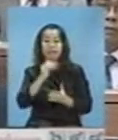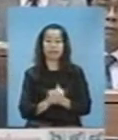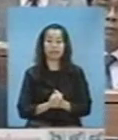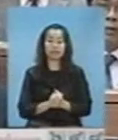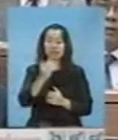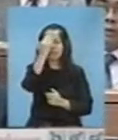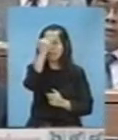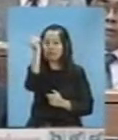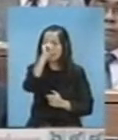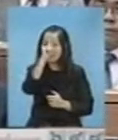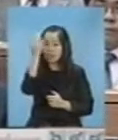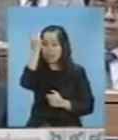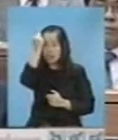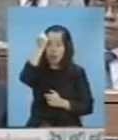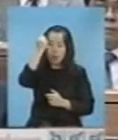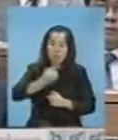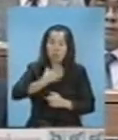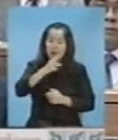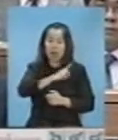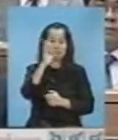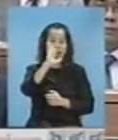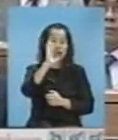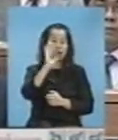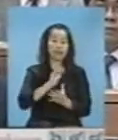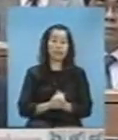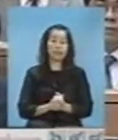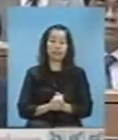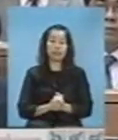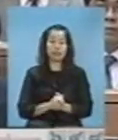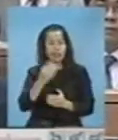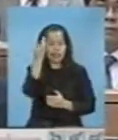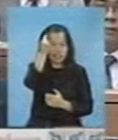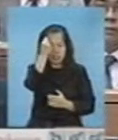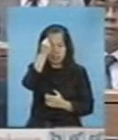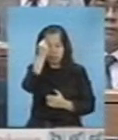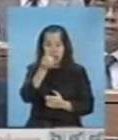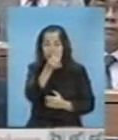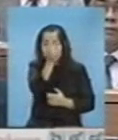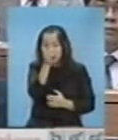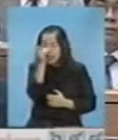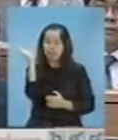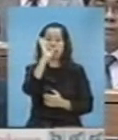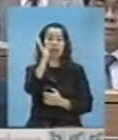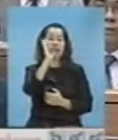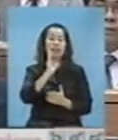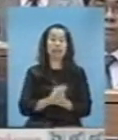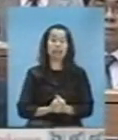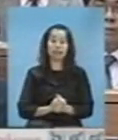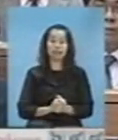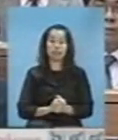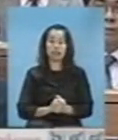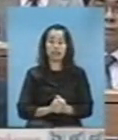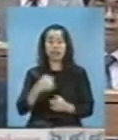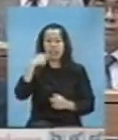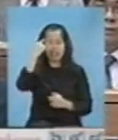ที่เชื่อไม่ใช่วิตกจริตไม่ใช่ตีเรือทั้งโกลนเหมือนเพื่อนสมาชิกอภิปรายไปเมื่อวานและ